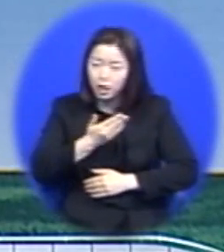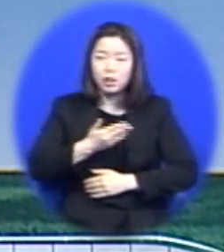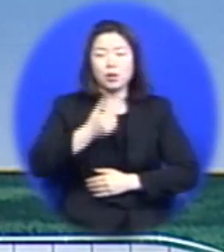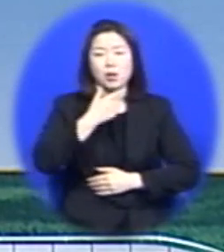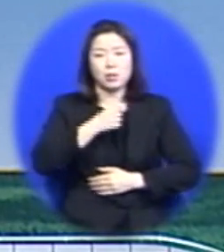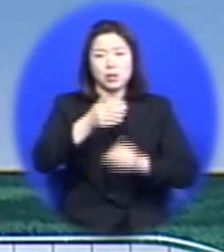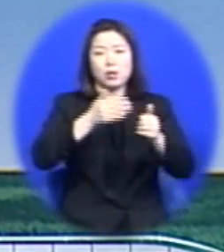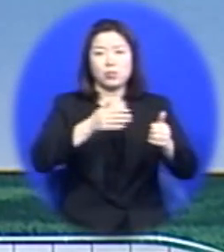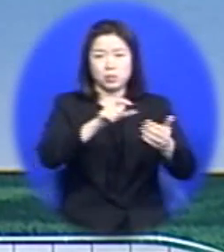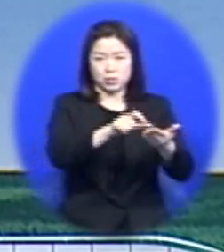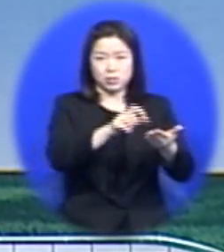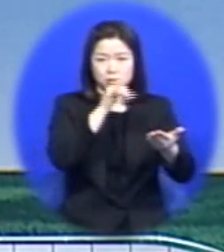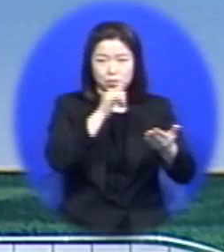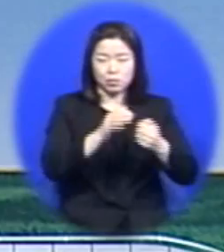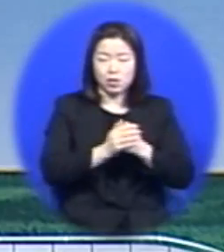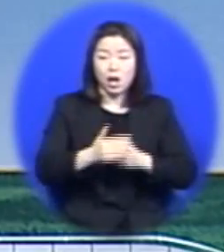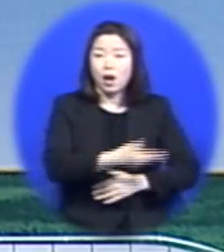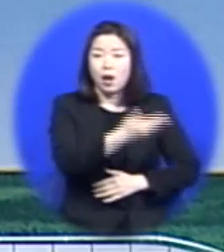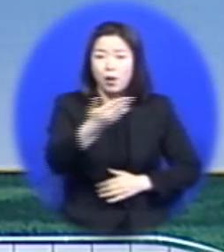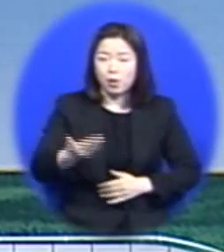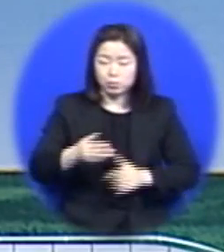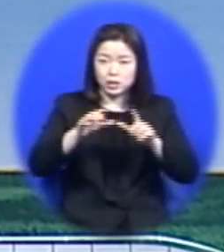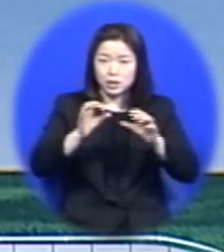겁니다. 여러분들이 이제